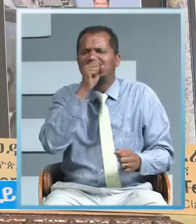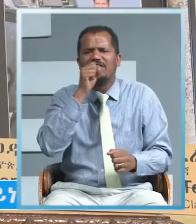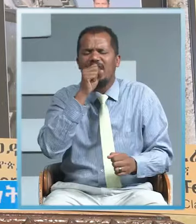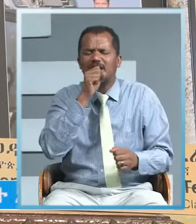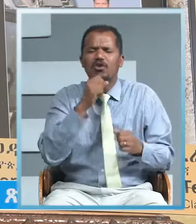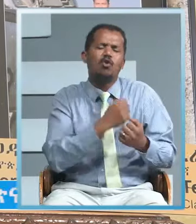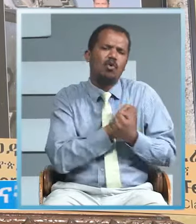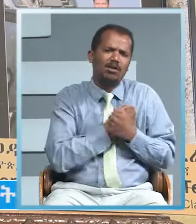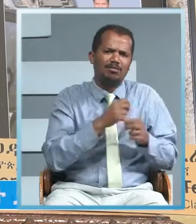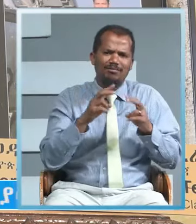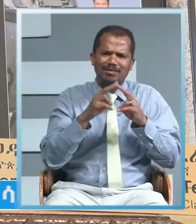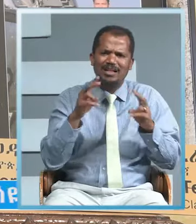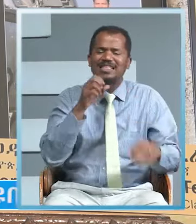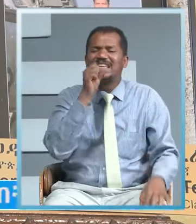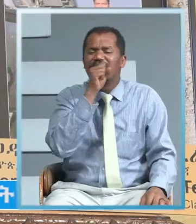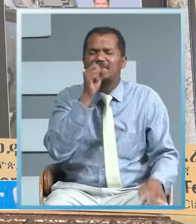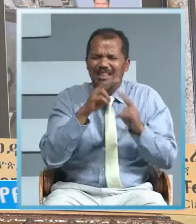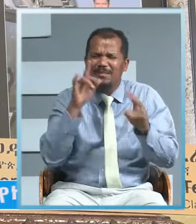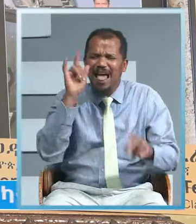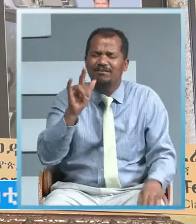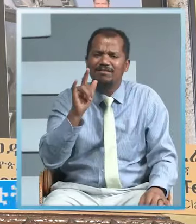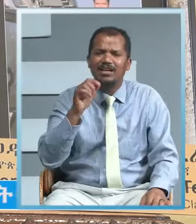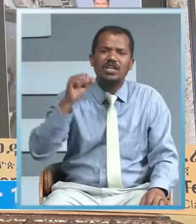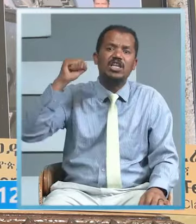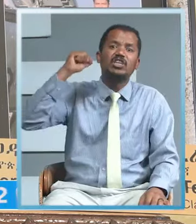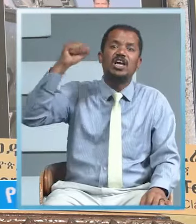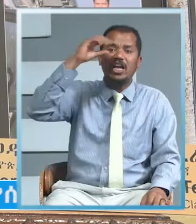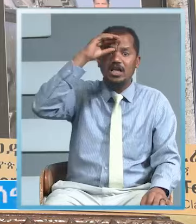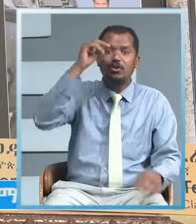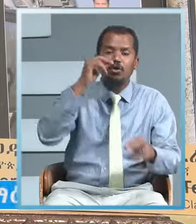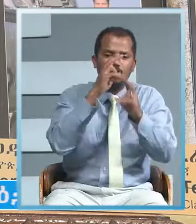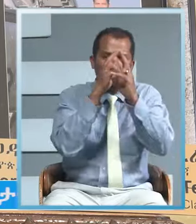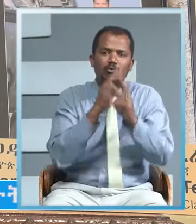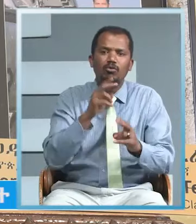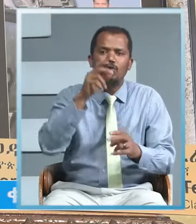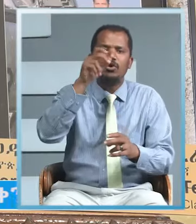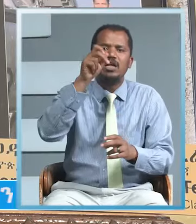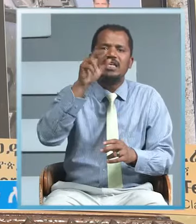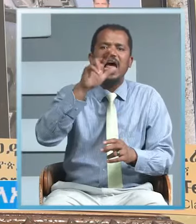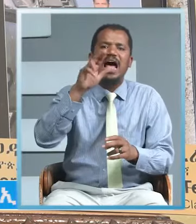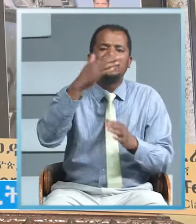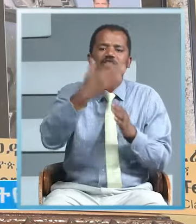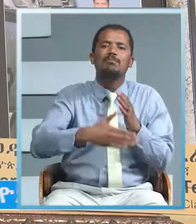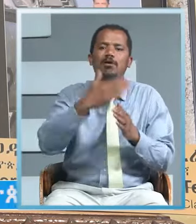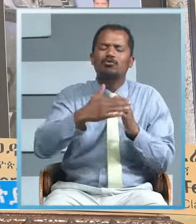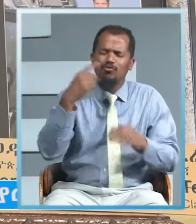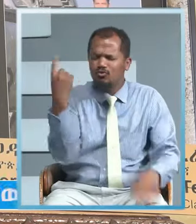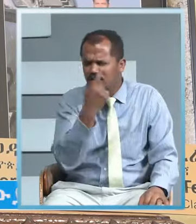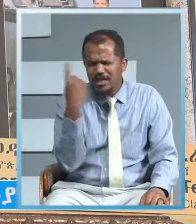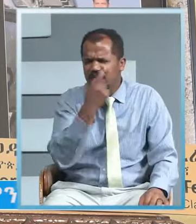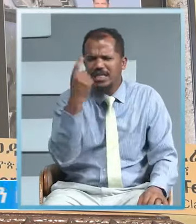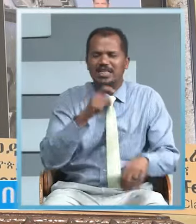ይወዳል። በጣም ፌቨሪት ዘፈኑ የጀግና ሰው ክብሩ ዳር ድንበሩ የሚባለው ዘፈን